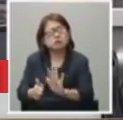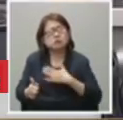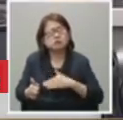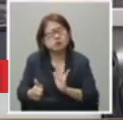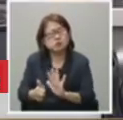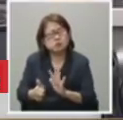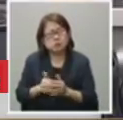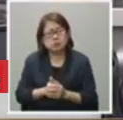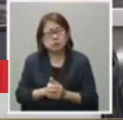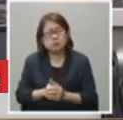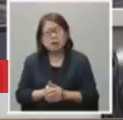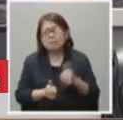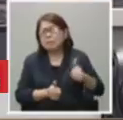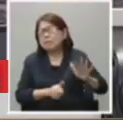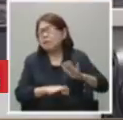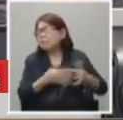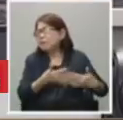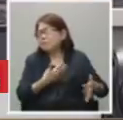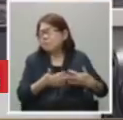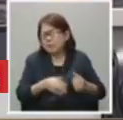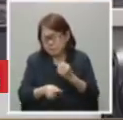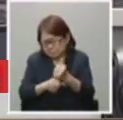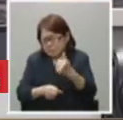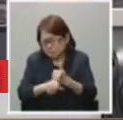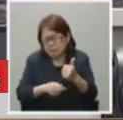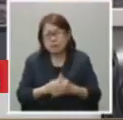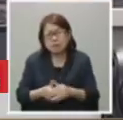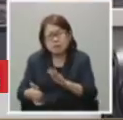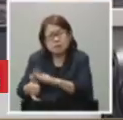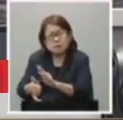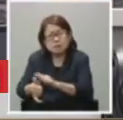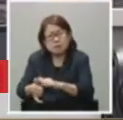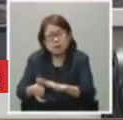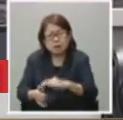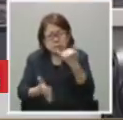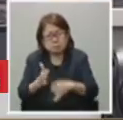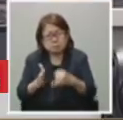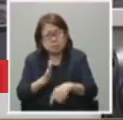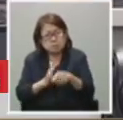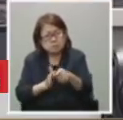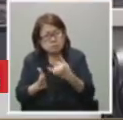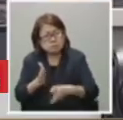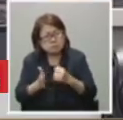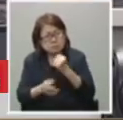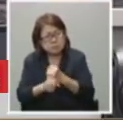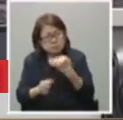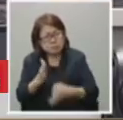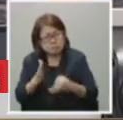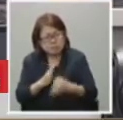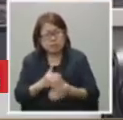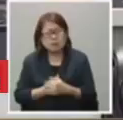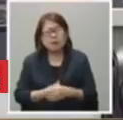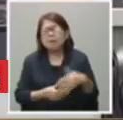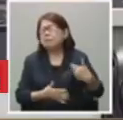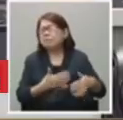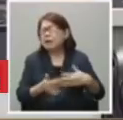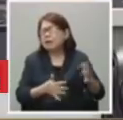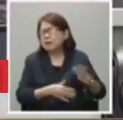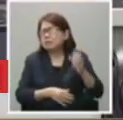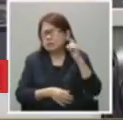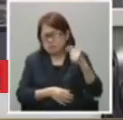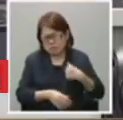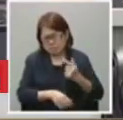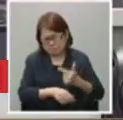จ๋งพี่โชเฟอร์ทางนี้มันโค้งผีหลอกแล้วมันแหกโค้งกันบ่อยแต่เอ้ยไม่โถเชื่อดิโถ